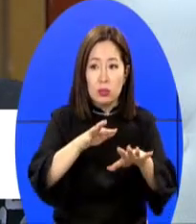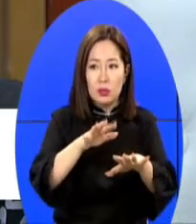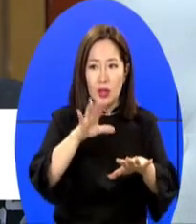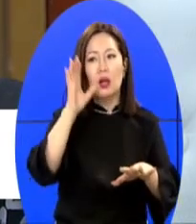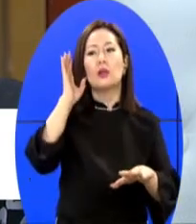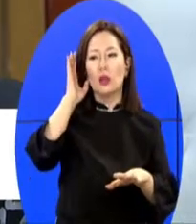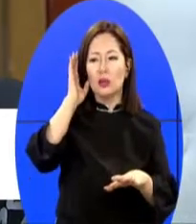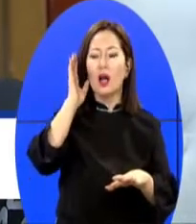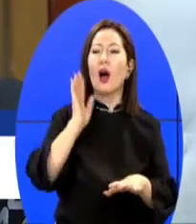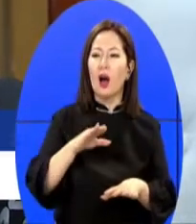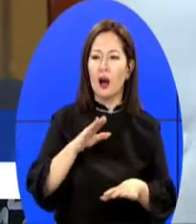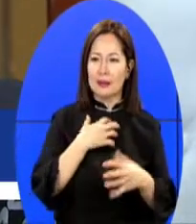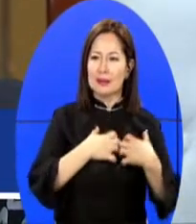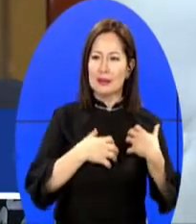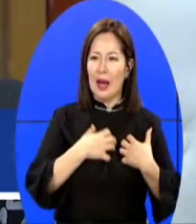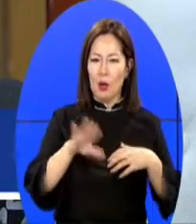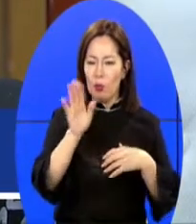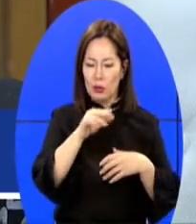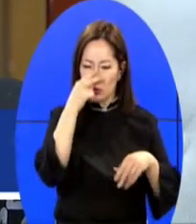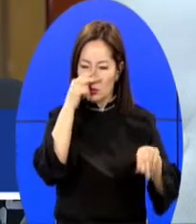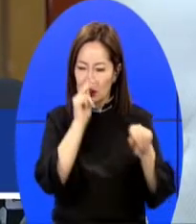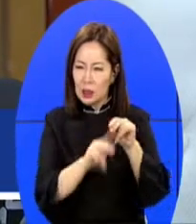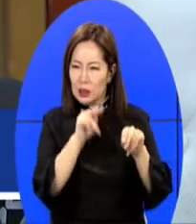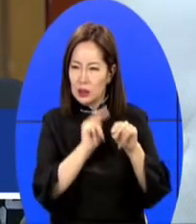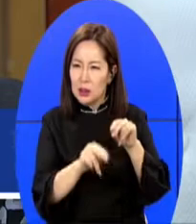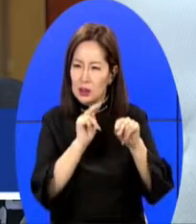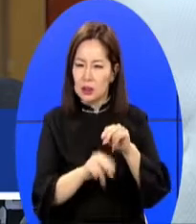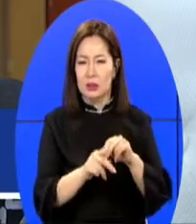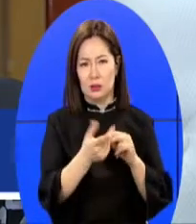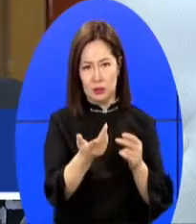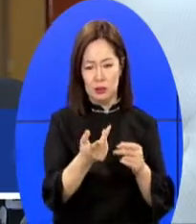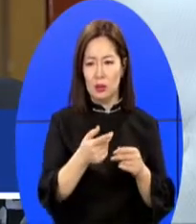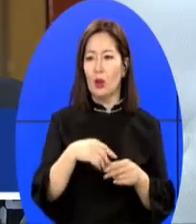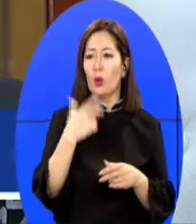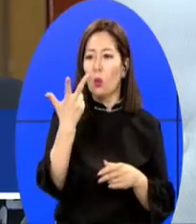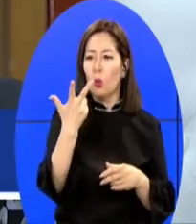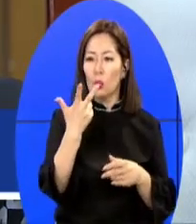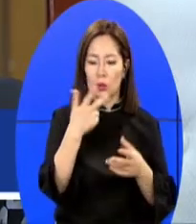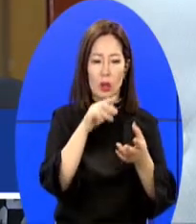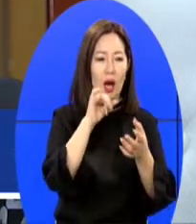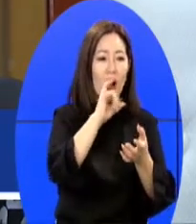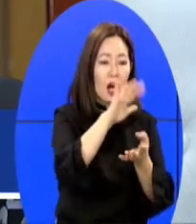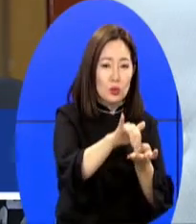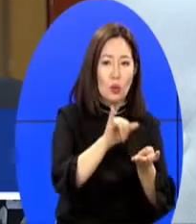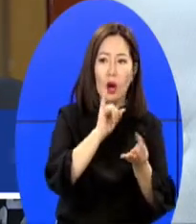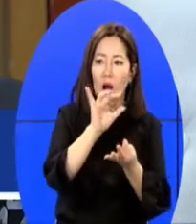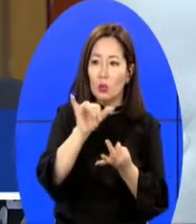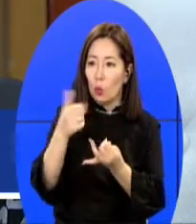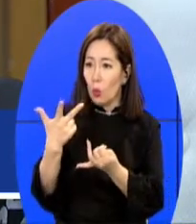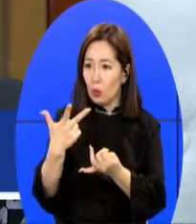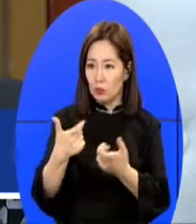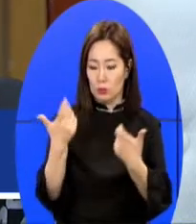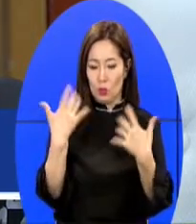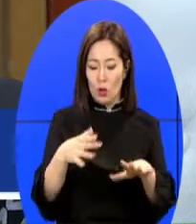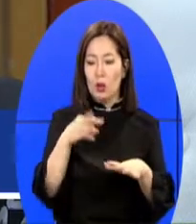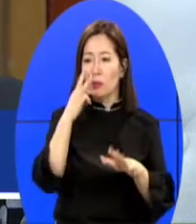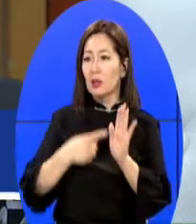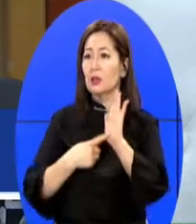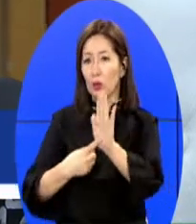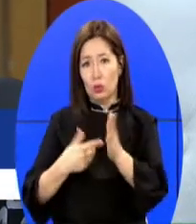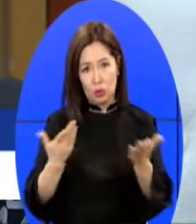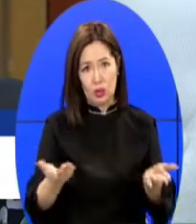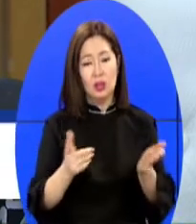хит битээ яараач нэгтл та бүхэн хамгийн багадаа 3 их суулжаас мэдээлэл авч баталгаажуулж олон нийтэд хүргэдэгэ